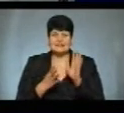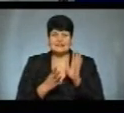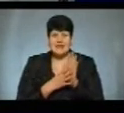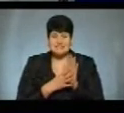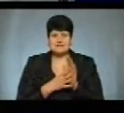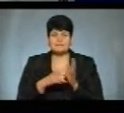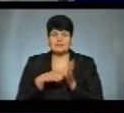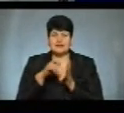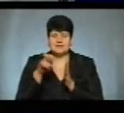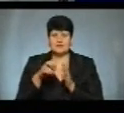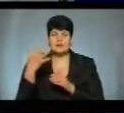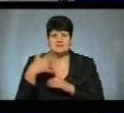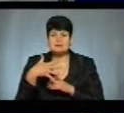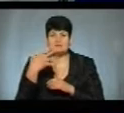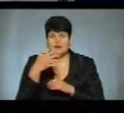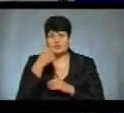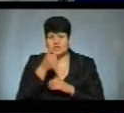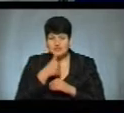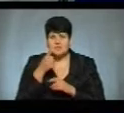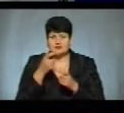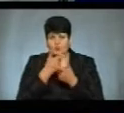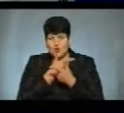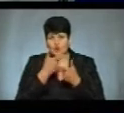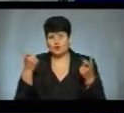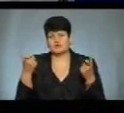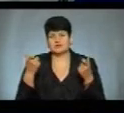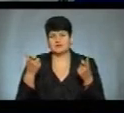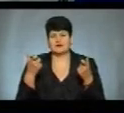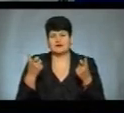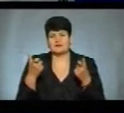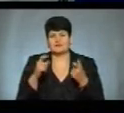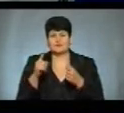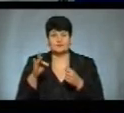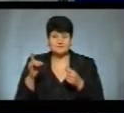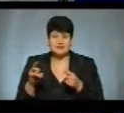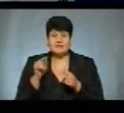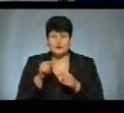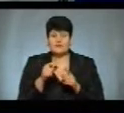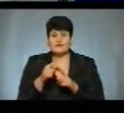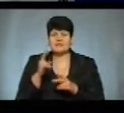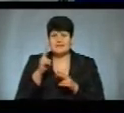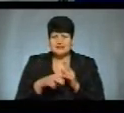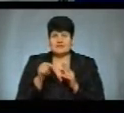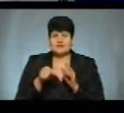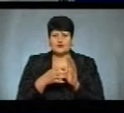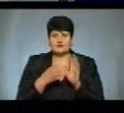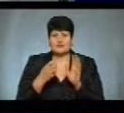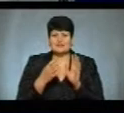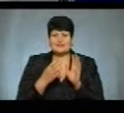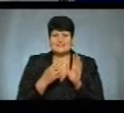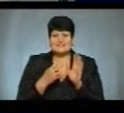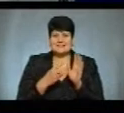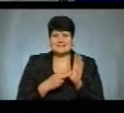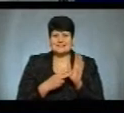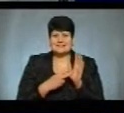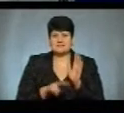річниці проголошення 4-го універсалу Центральної Ради, повідомив Володимир Ханас. За його словами, наприкінці 1973 року у Тернополі